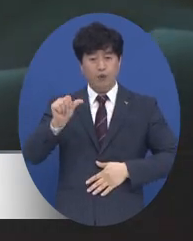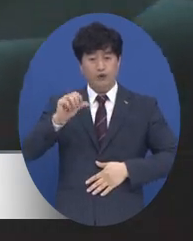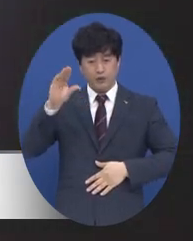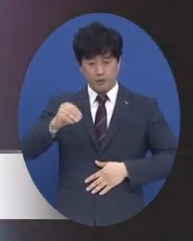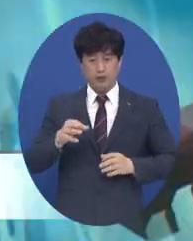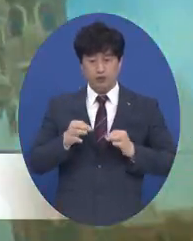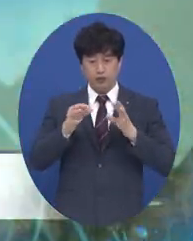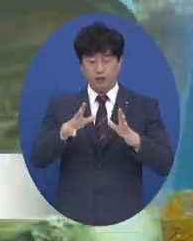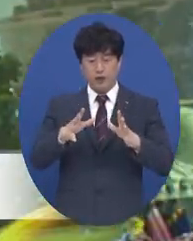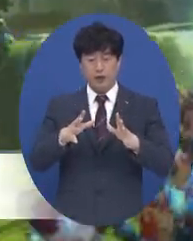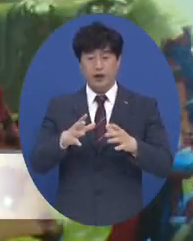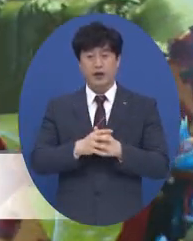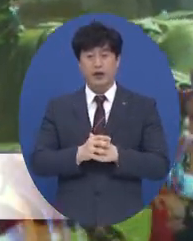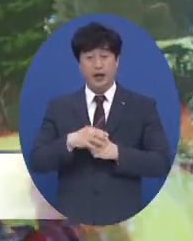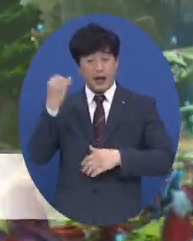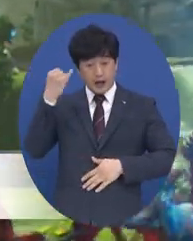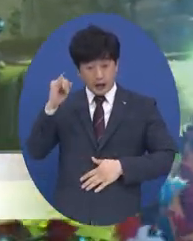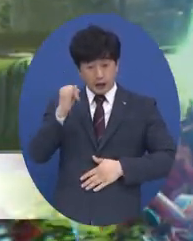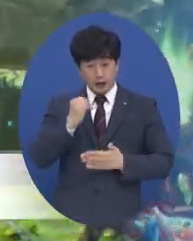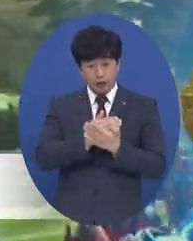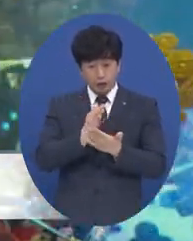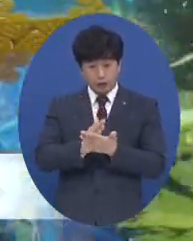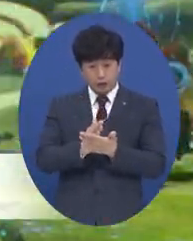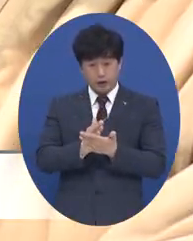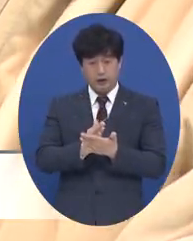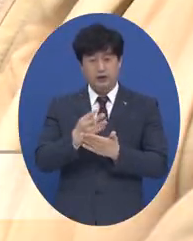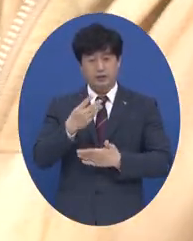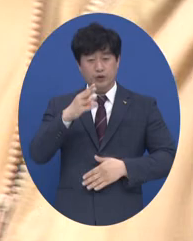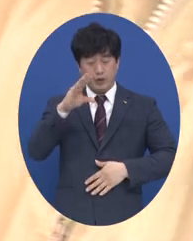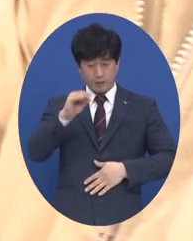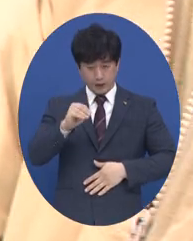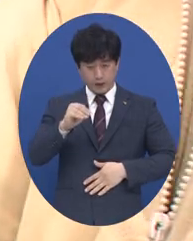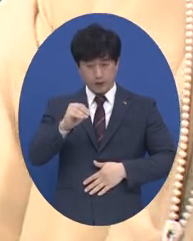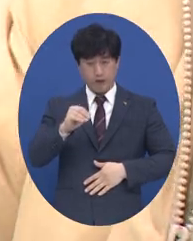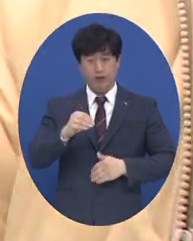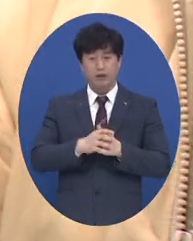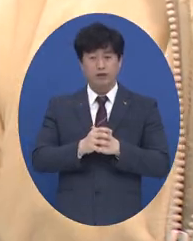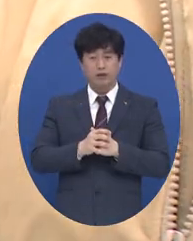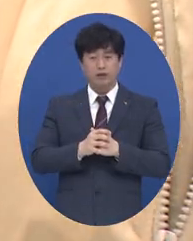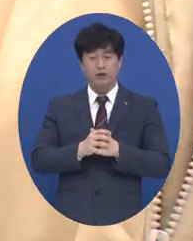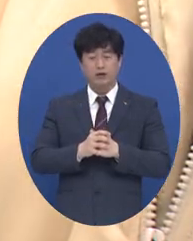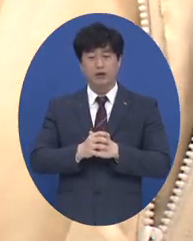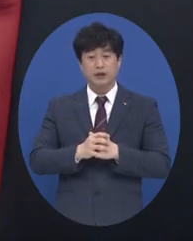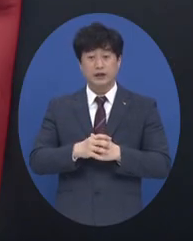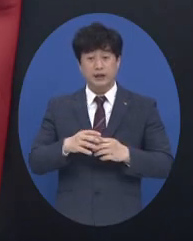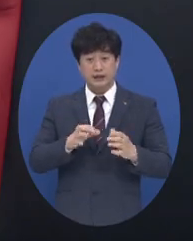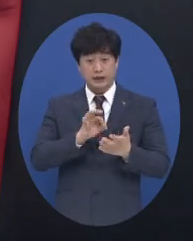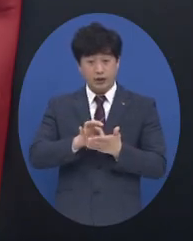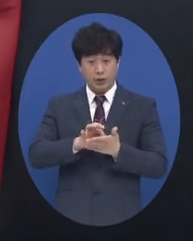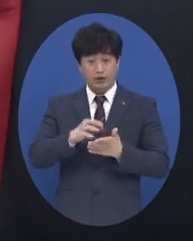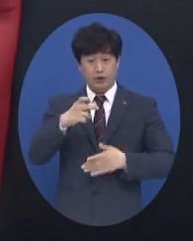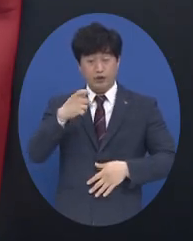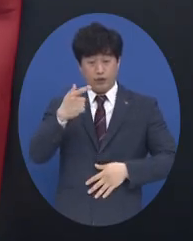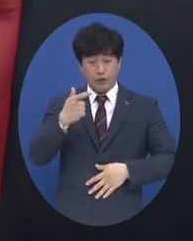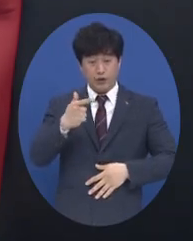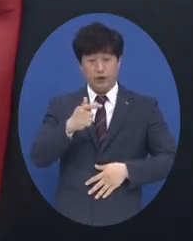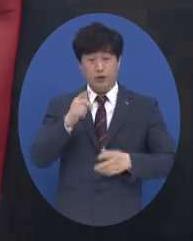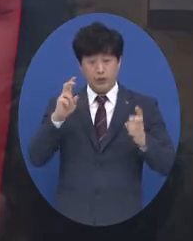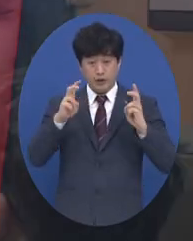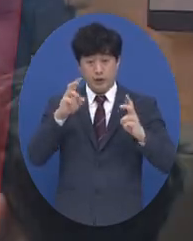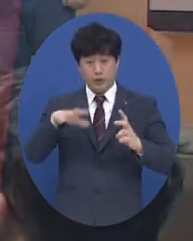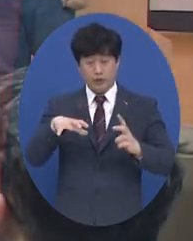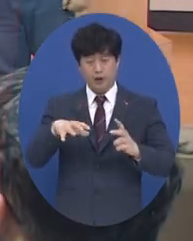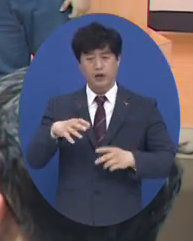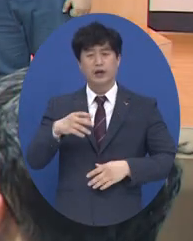원을 투입해 아이디어 기획 부문 11개 기업의 각 3000만원 상용화 부문 16개 기업에 각 7 천만 원씩 지원할